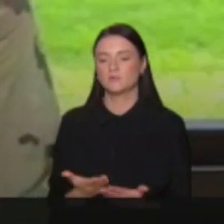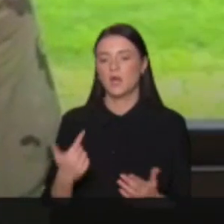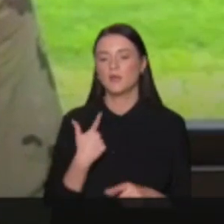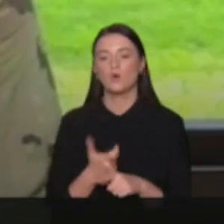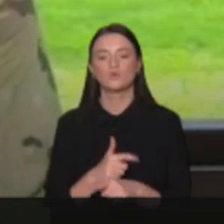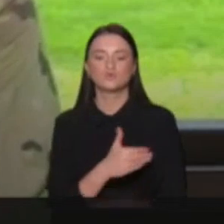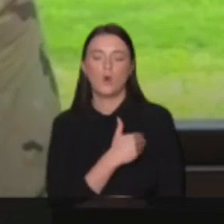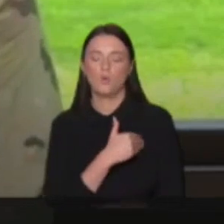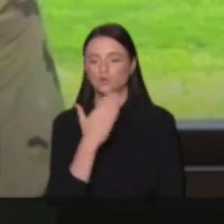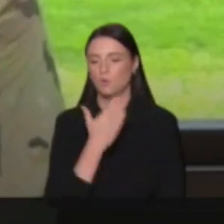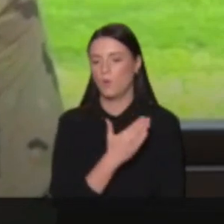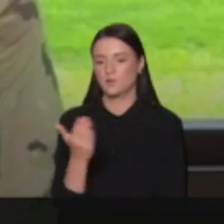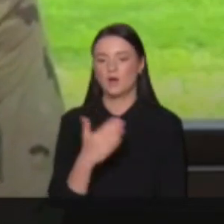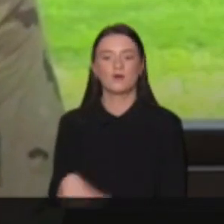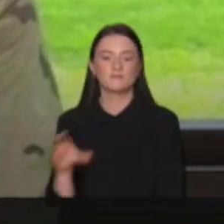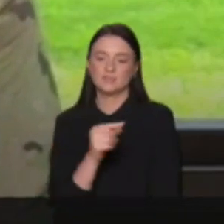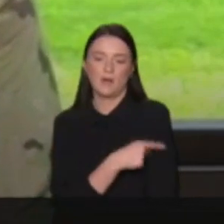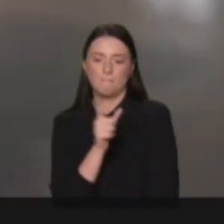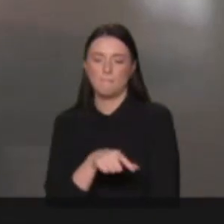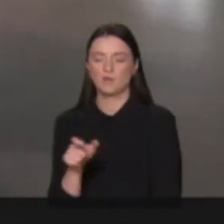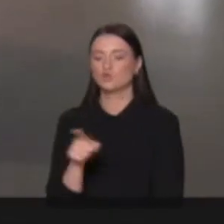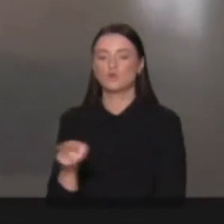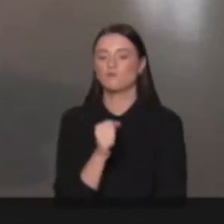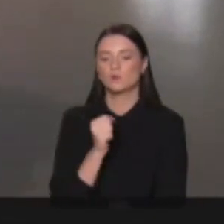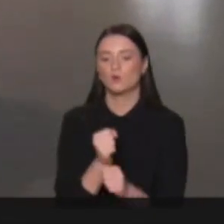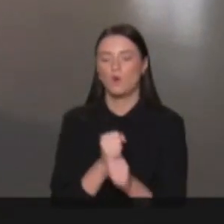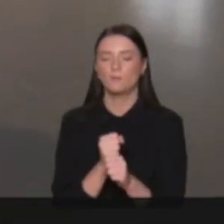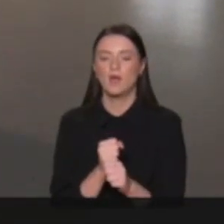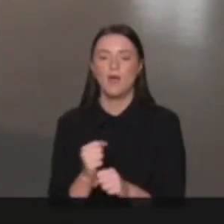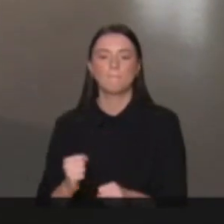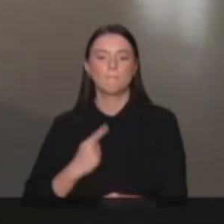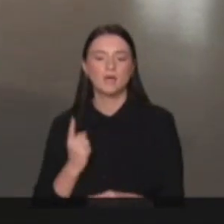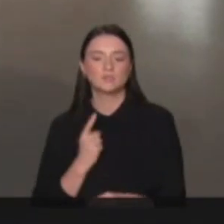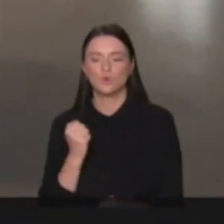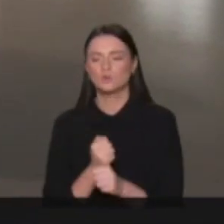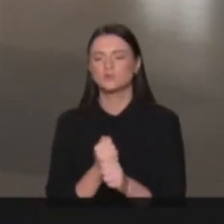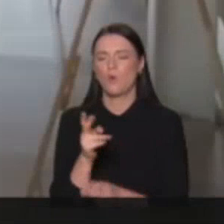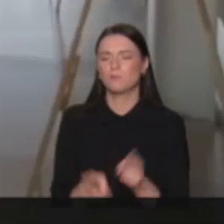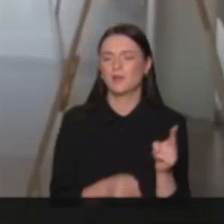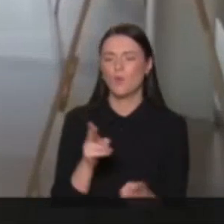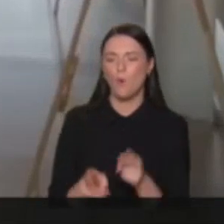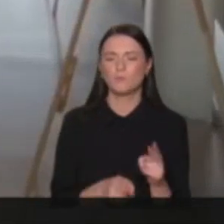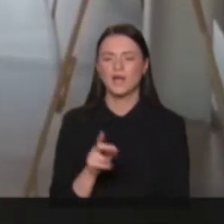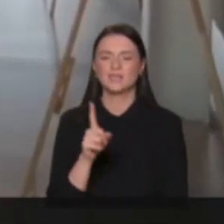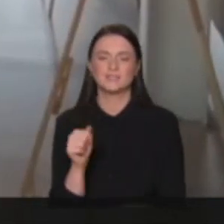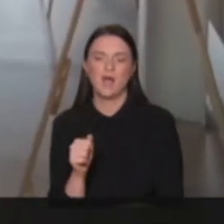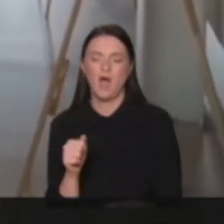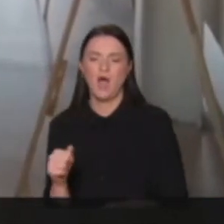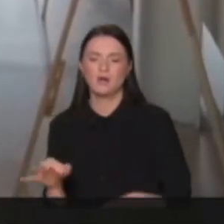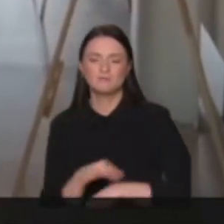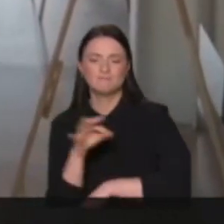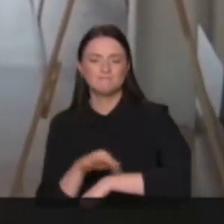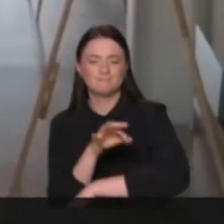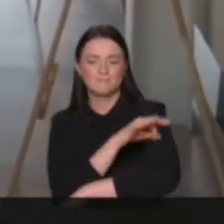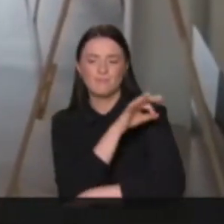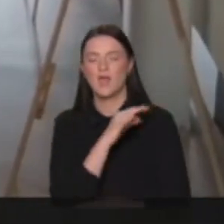хочу подякувати всіх медиків за те, що вони роблять. За майстерно зроблені операції, за накладання швів,